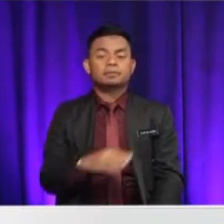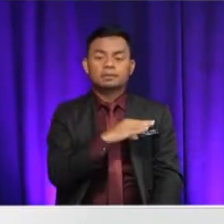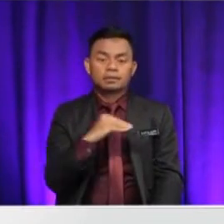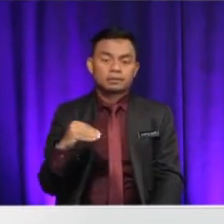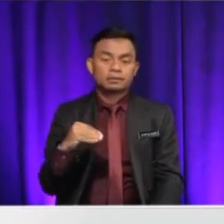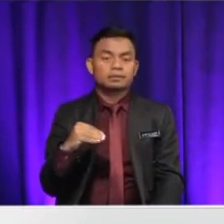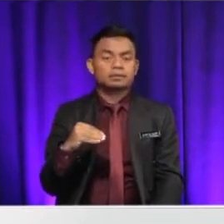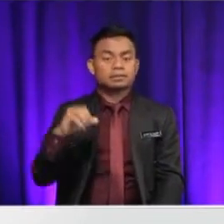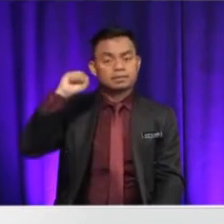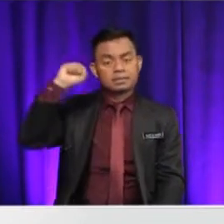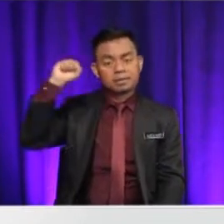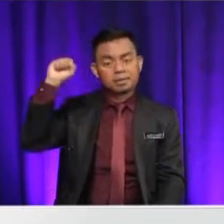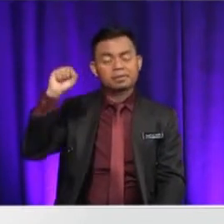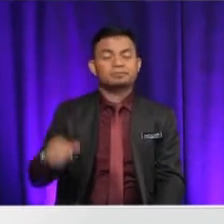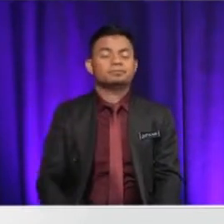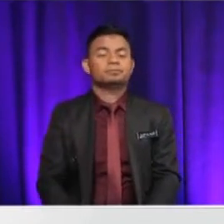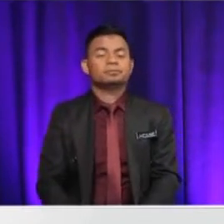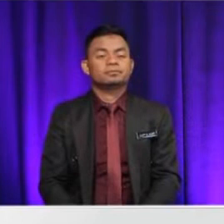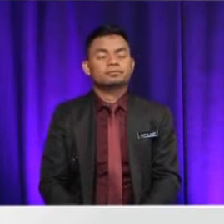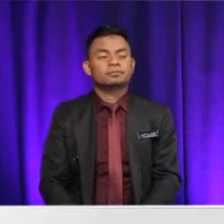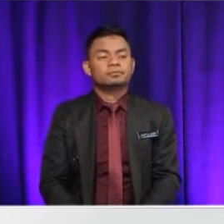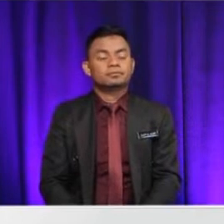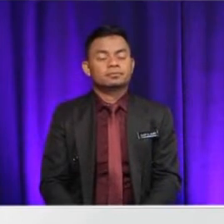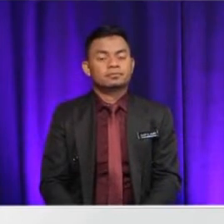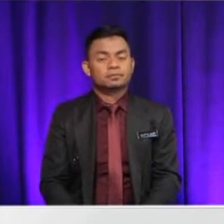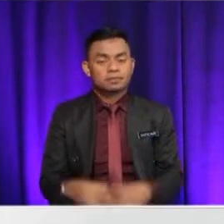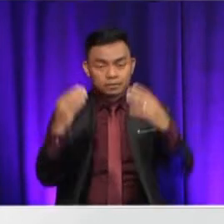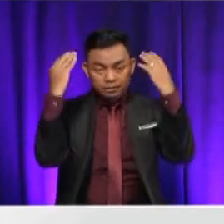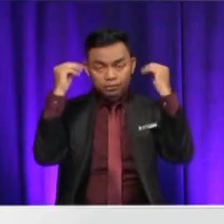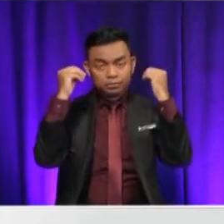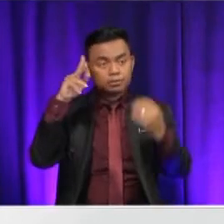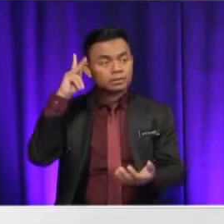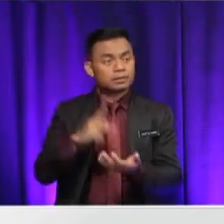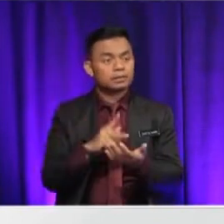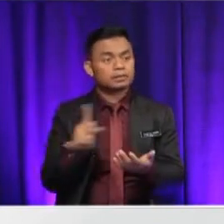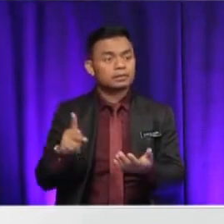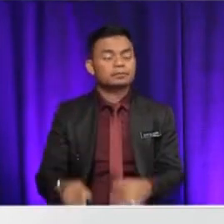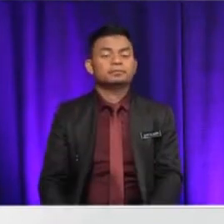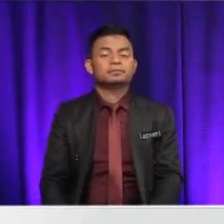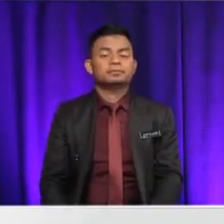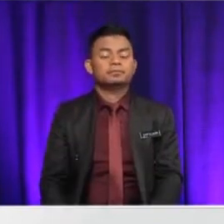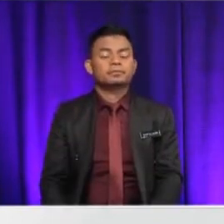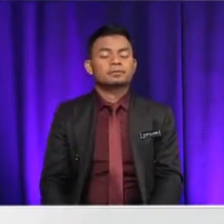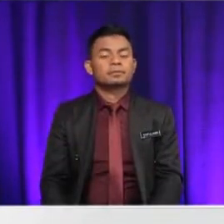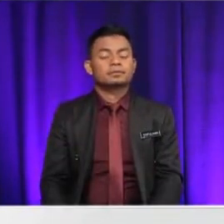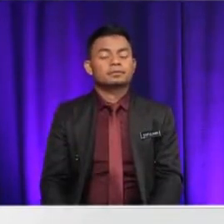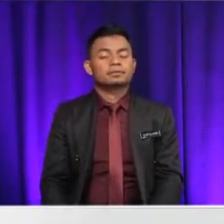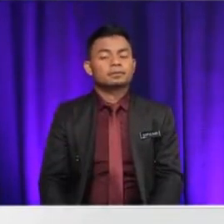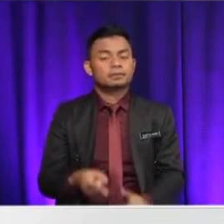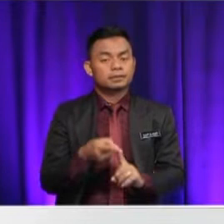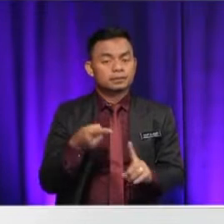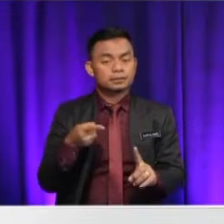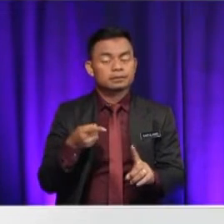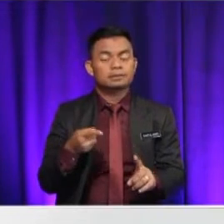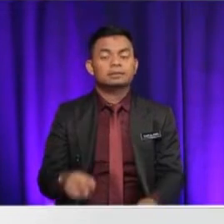dari Sabah. Okey, boleh cikgu kenalkan murid-murid cikgu? Silakan cikgu. Okey, daripada SMK Pandamaran Jaya, okey,